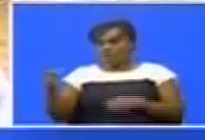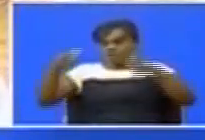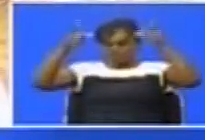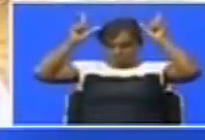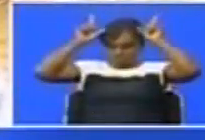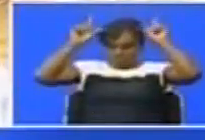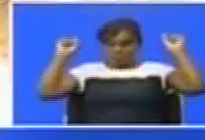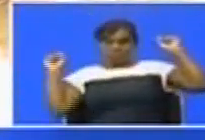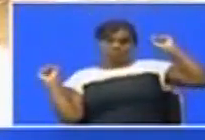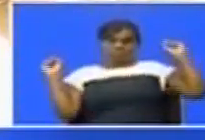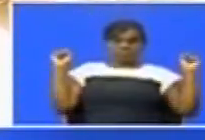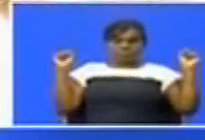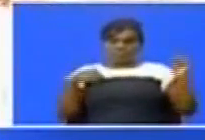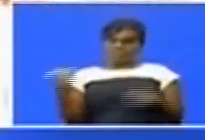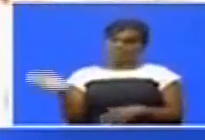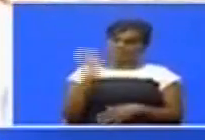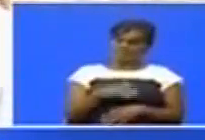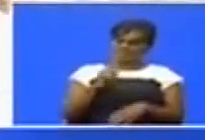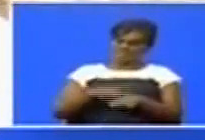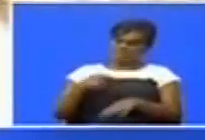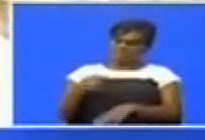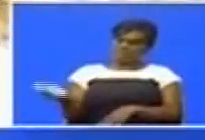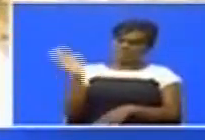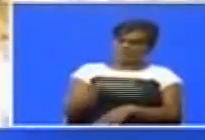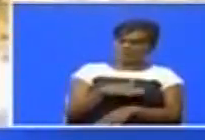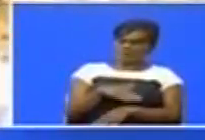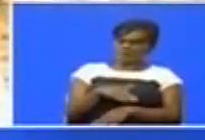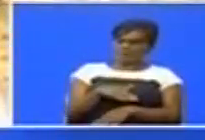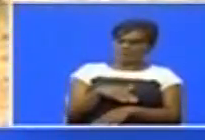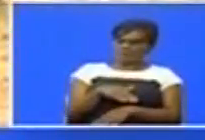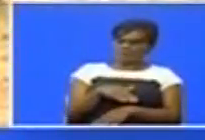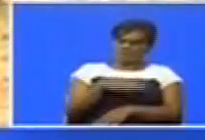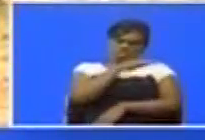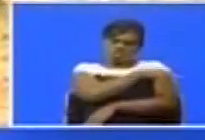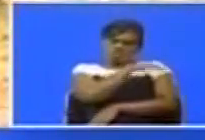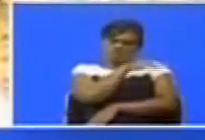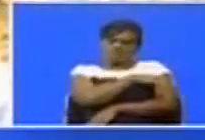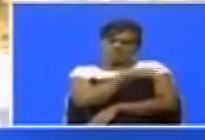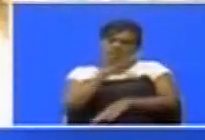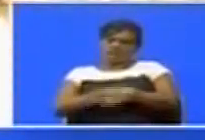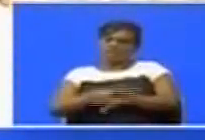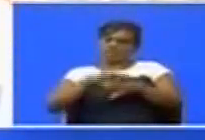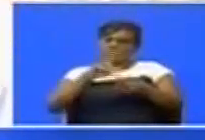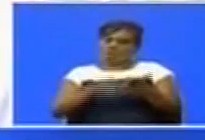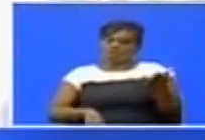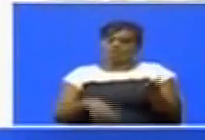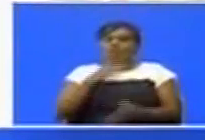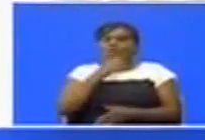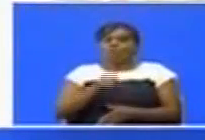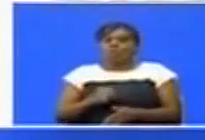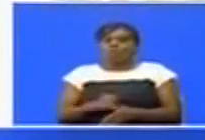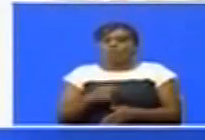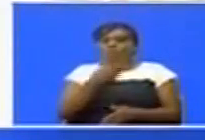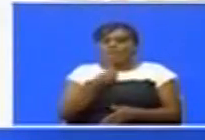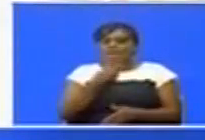huo na nikarudi. Fenye nilirudi kwa kushunga jioni, nilikuta barasa la wasee walikuwa